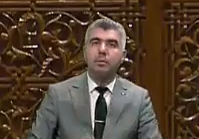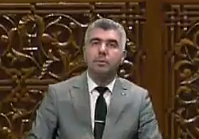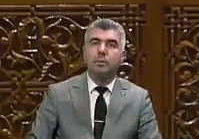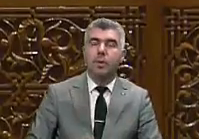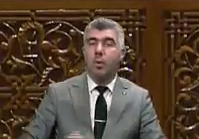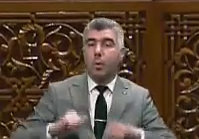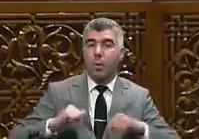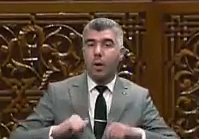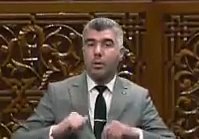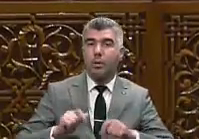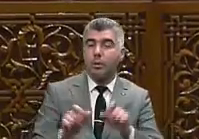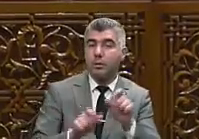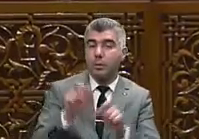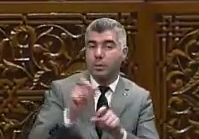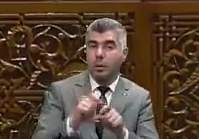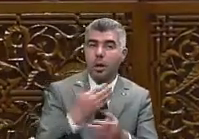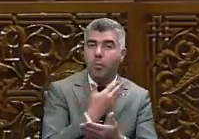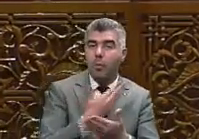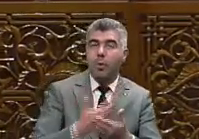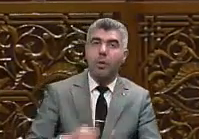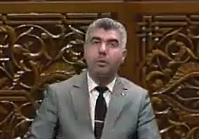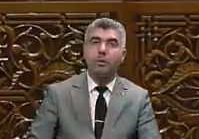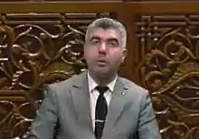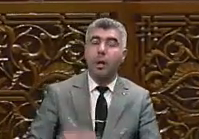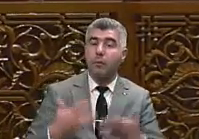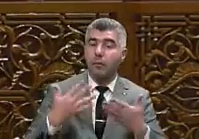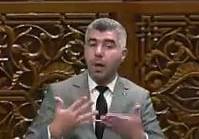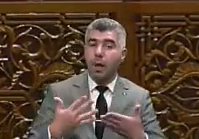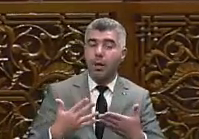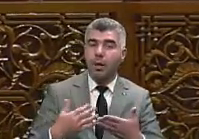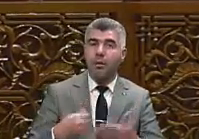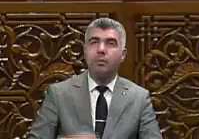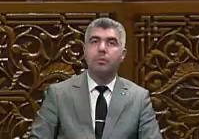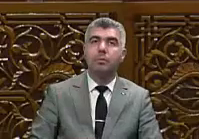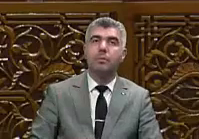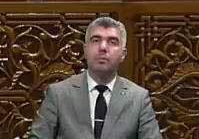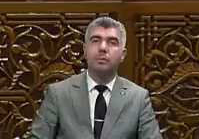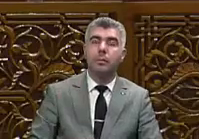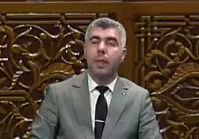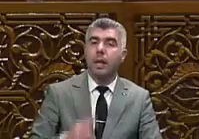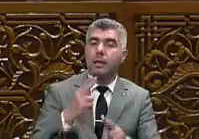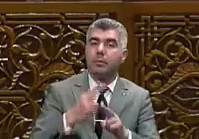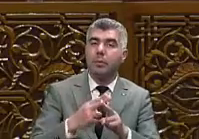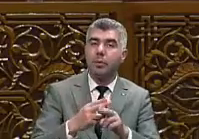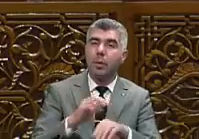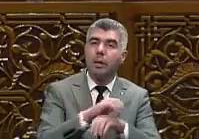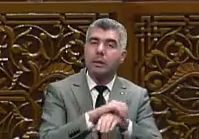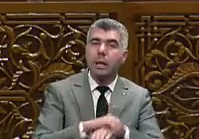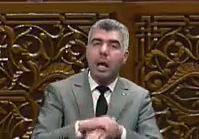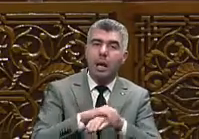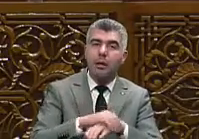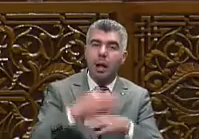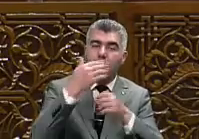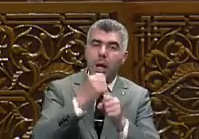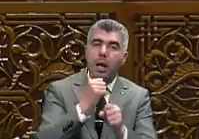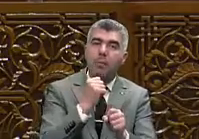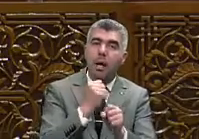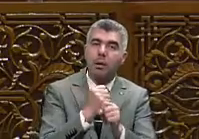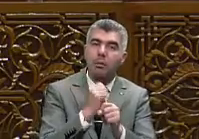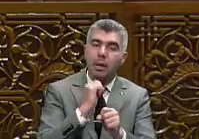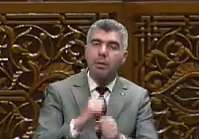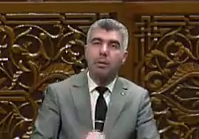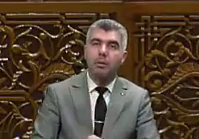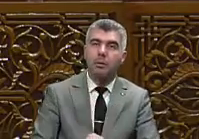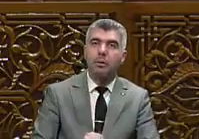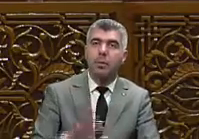الوزير المحترم، السيدة السادة المستشارة المحترم، شرفوني أن أتناول الكلمة باسم الاتحاد الوطني للشغل المغرب التي